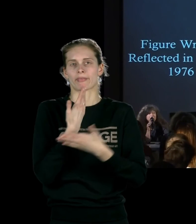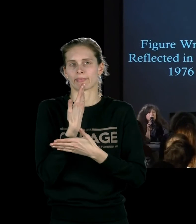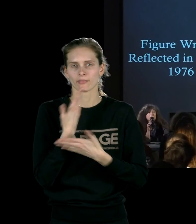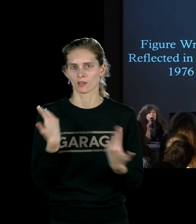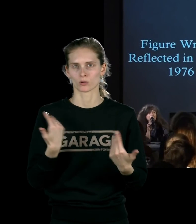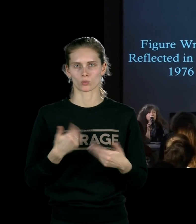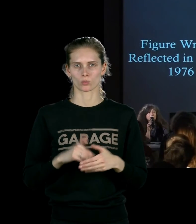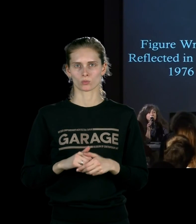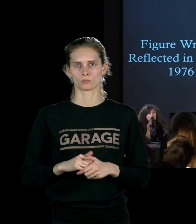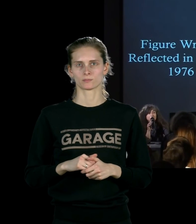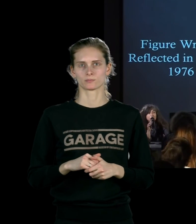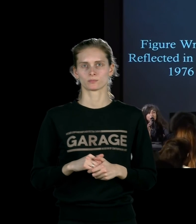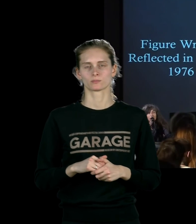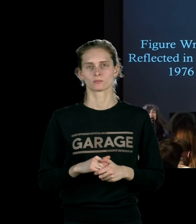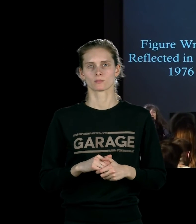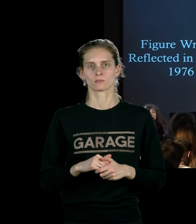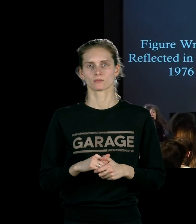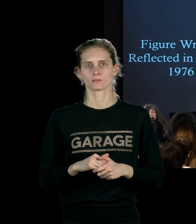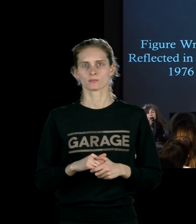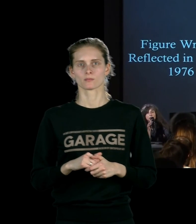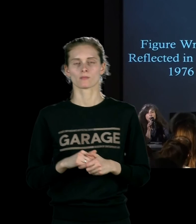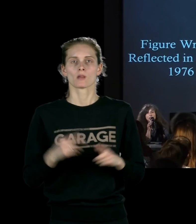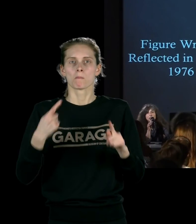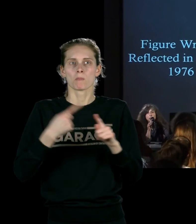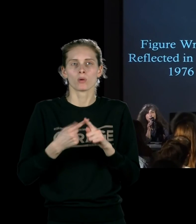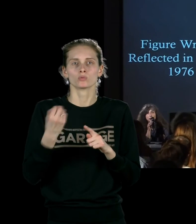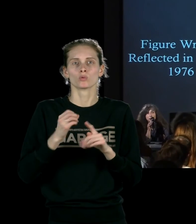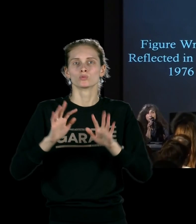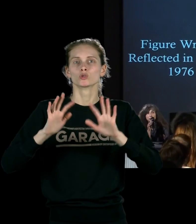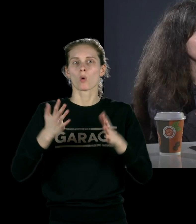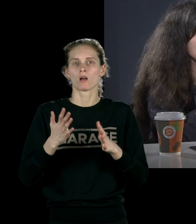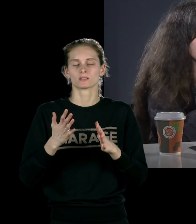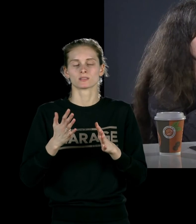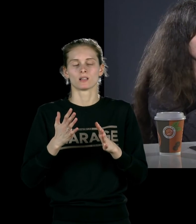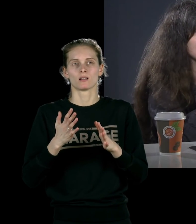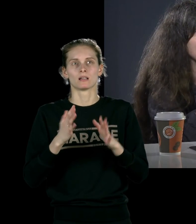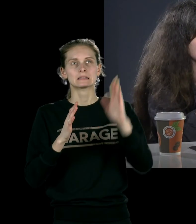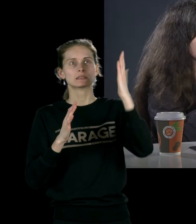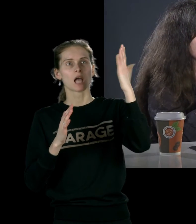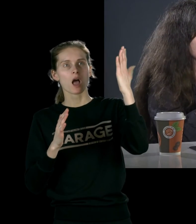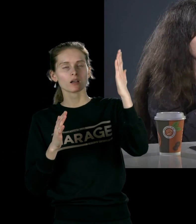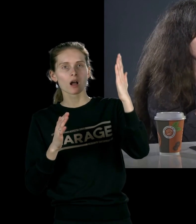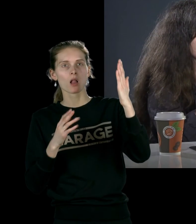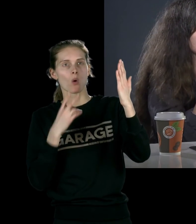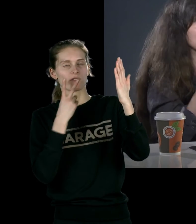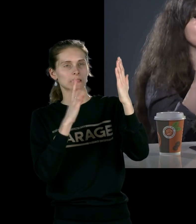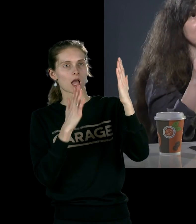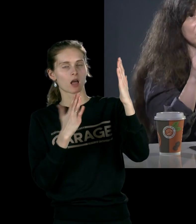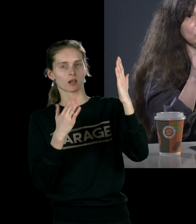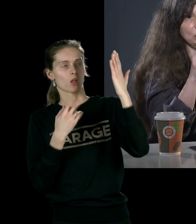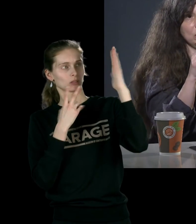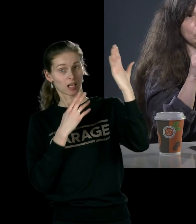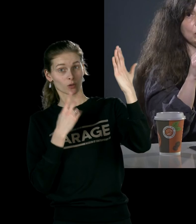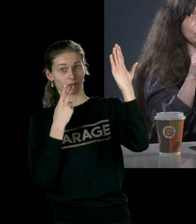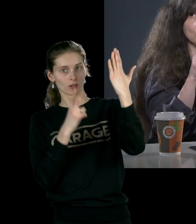Опять-таки ситуация с зеркалом, которое не может показать нам, нас, потому что